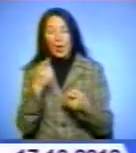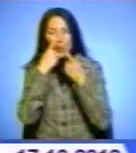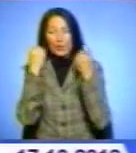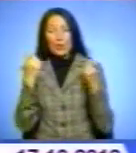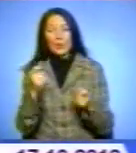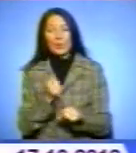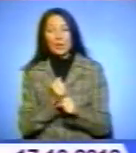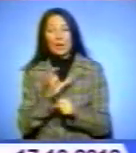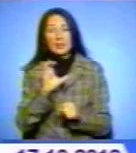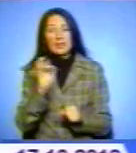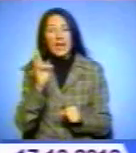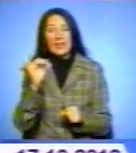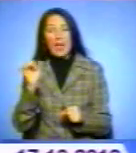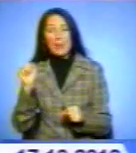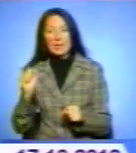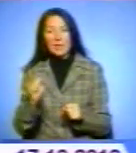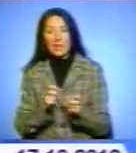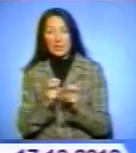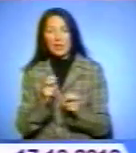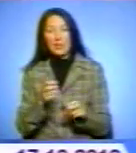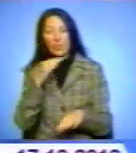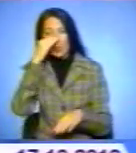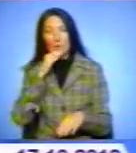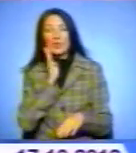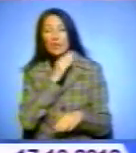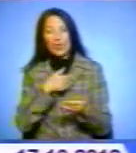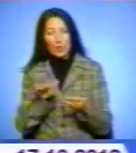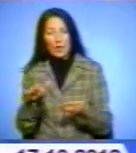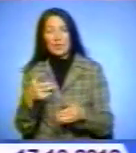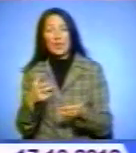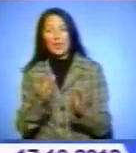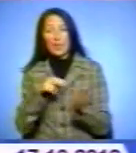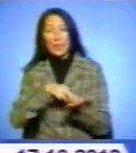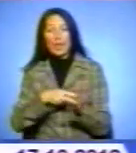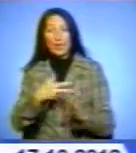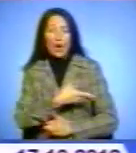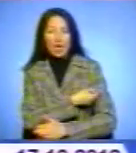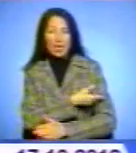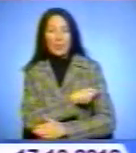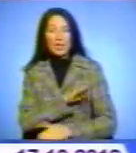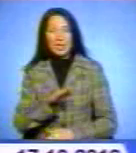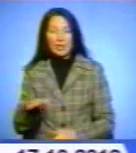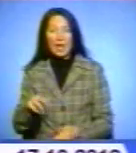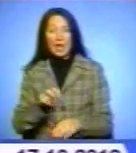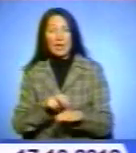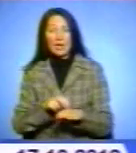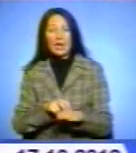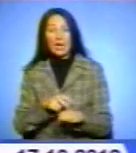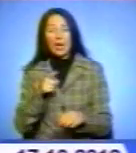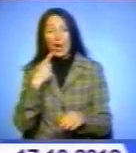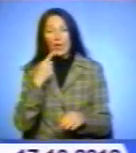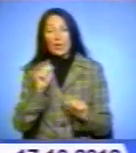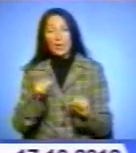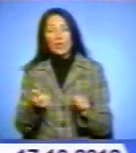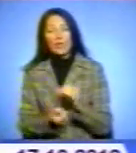санепідемстанції. Батьки все частіше відмовляються від планового щеплення дітей. Лікарі б'ють на сполох. Це може викликати